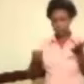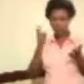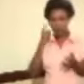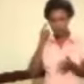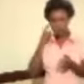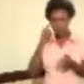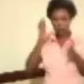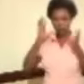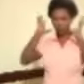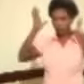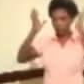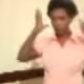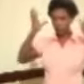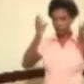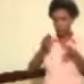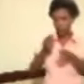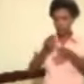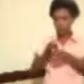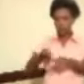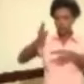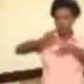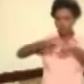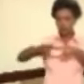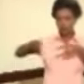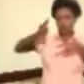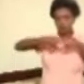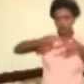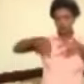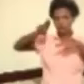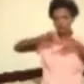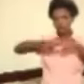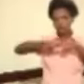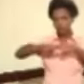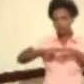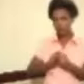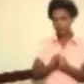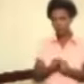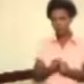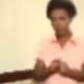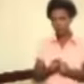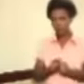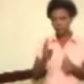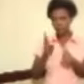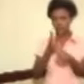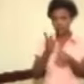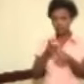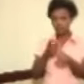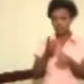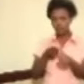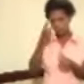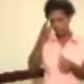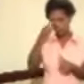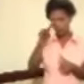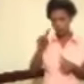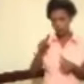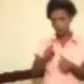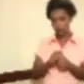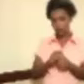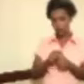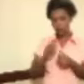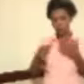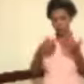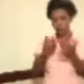le marché international, c'est pas nécessairement automatiquement que le vienne sur le prix national. Deuxièmement, penser que précisément,